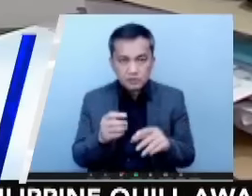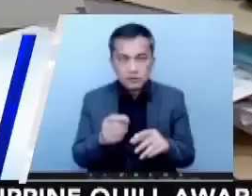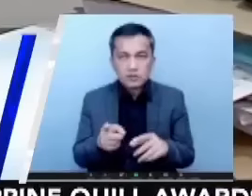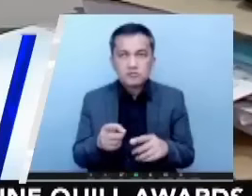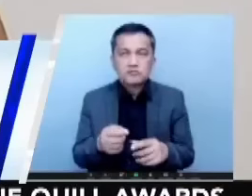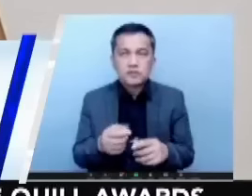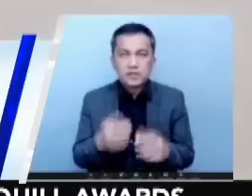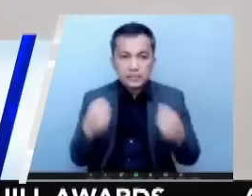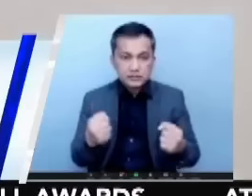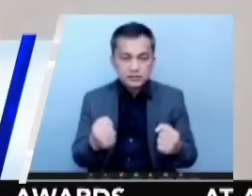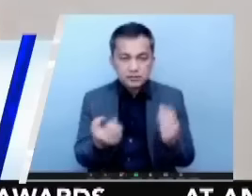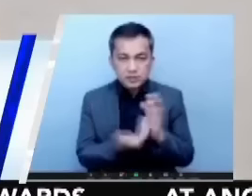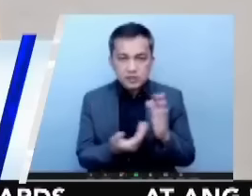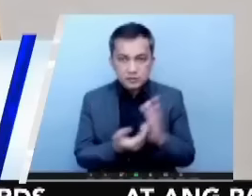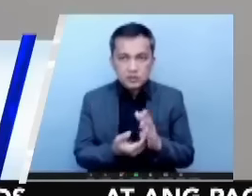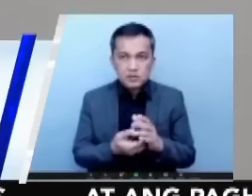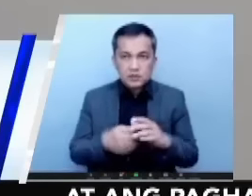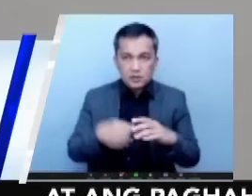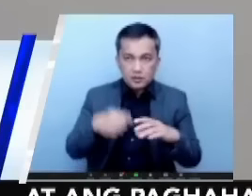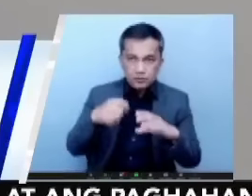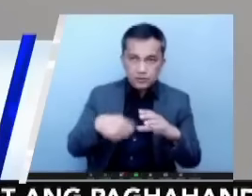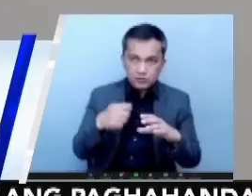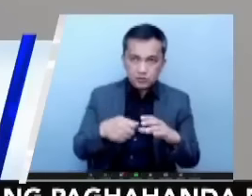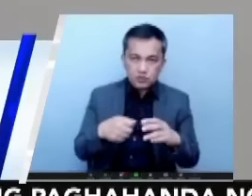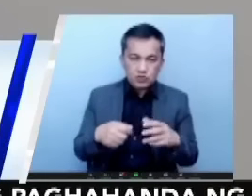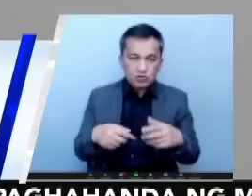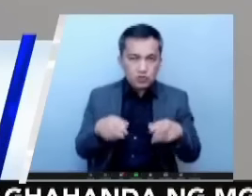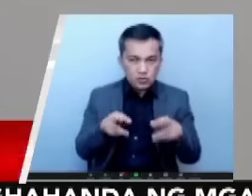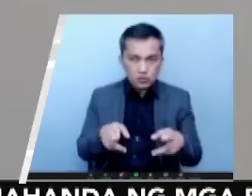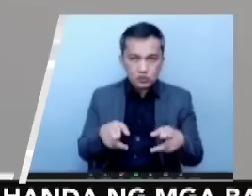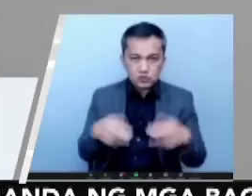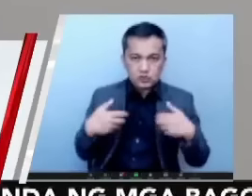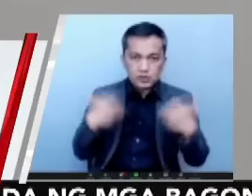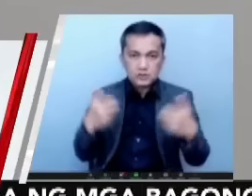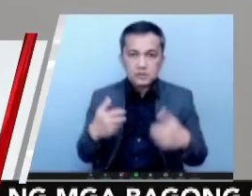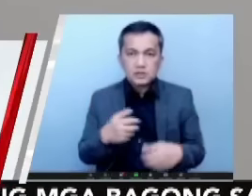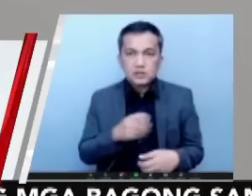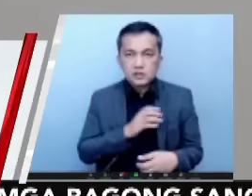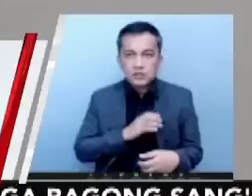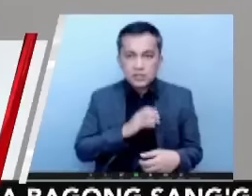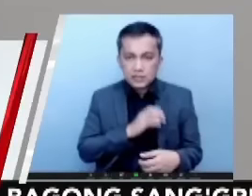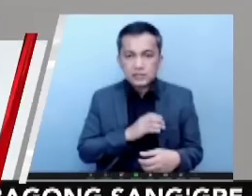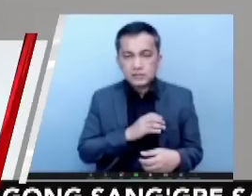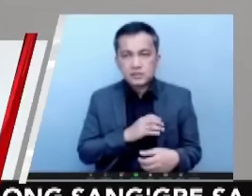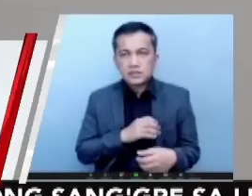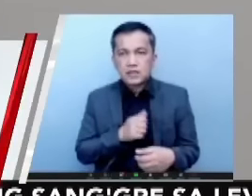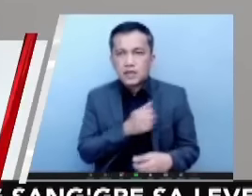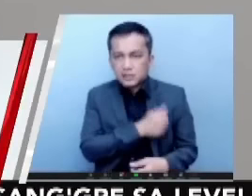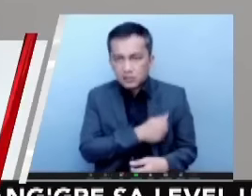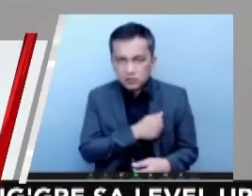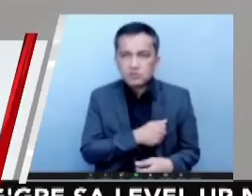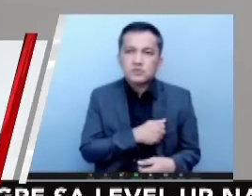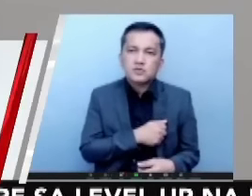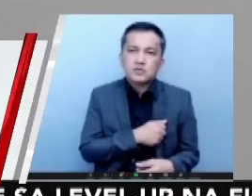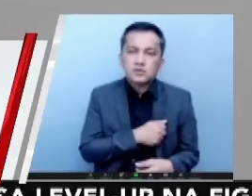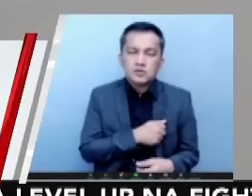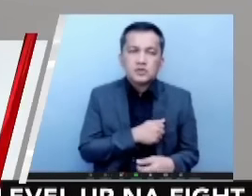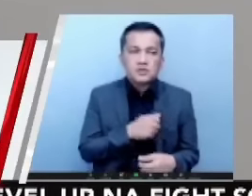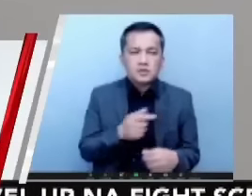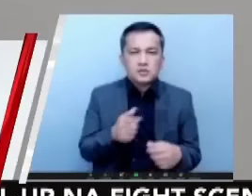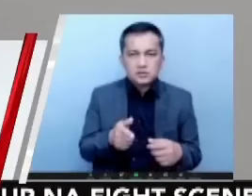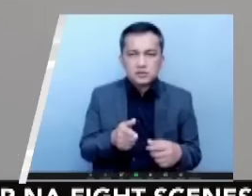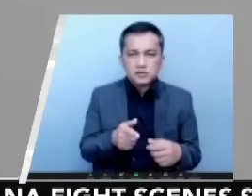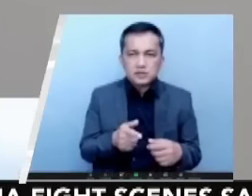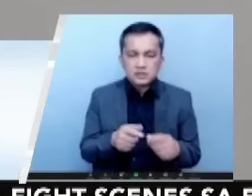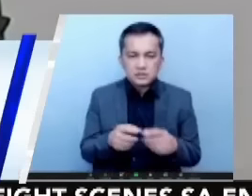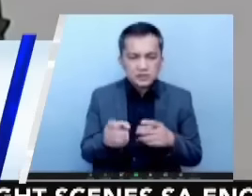mga video ng road rage incident. Yung ugali niya, sir, no, yung character, attitude, at saka yung discipline niya sa daan, hindi